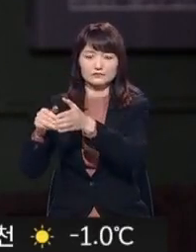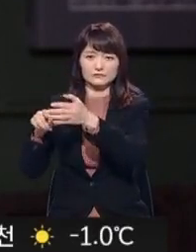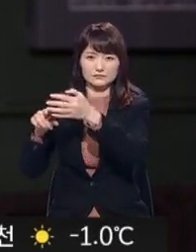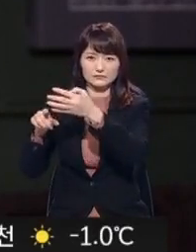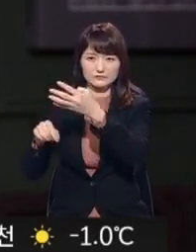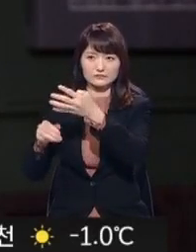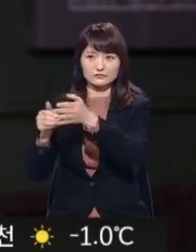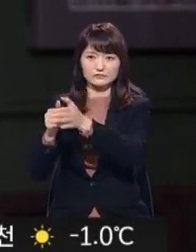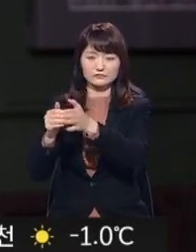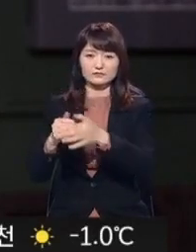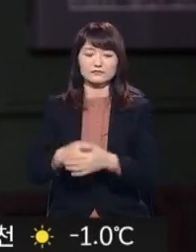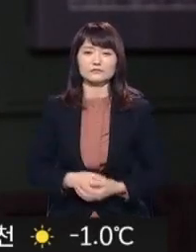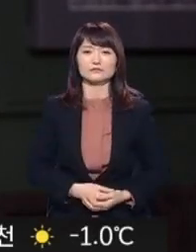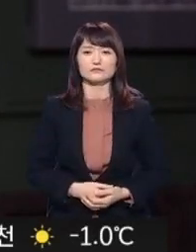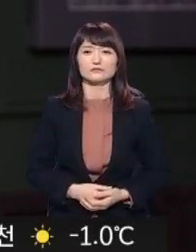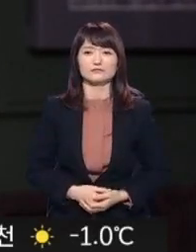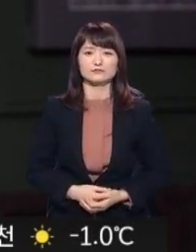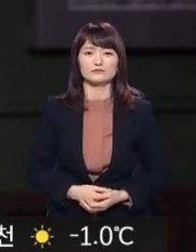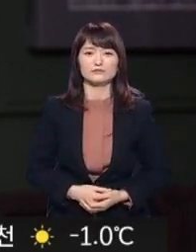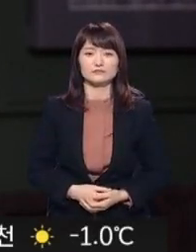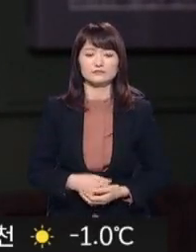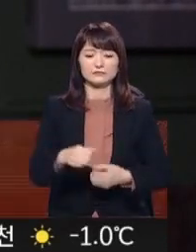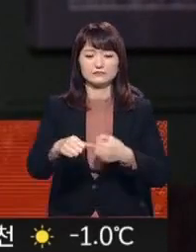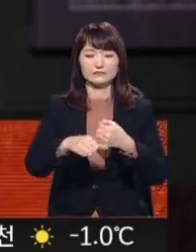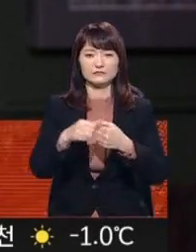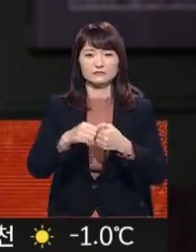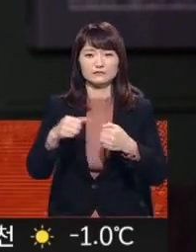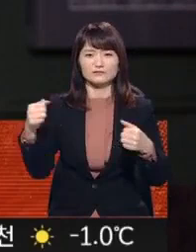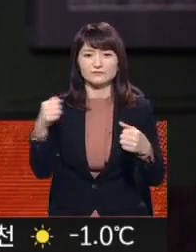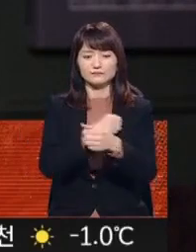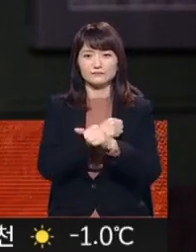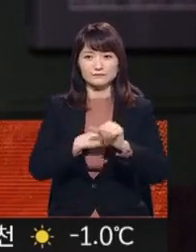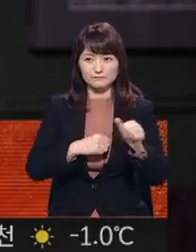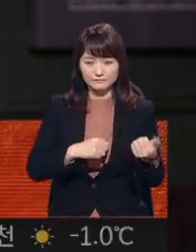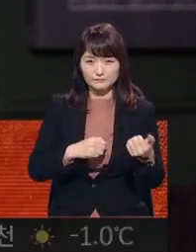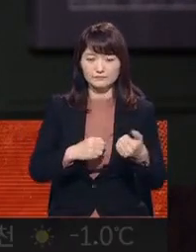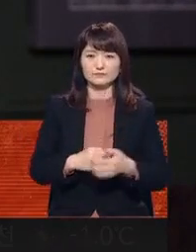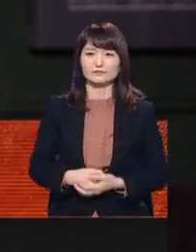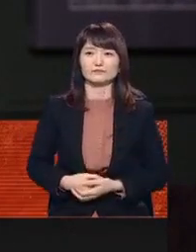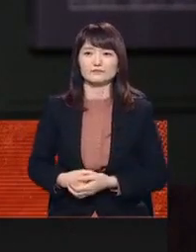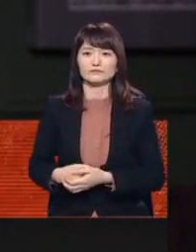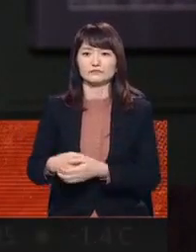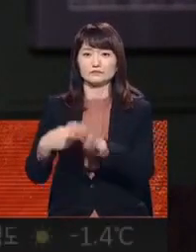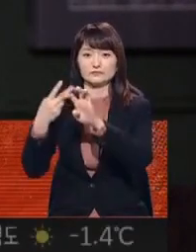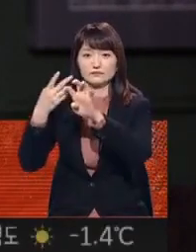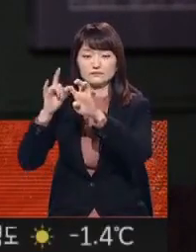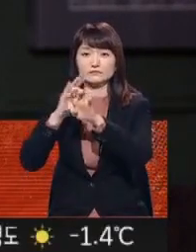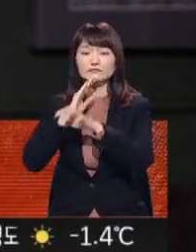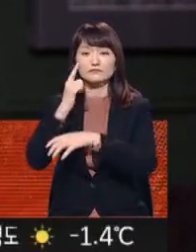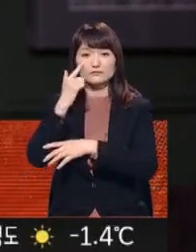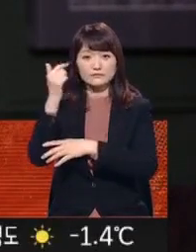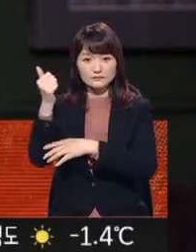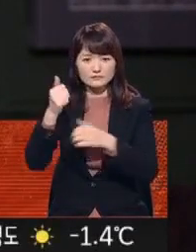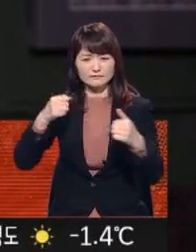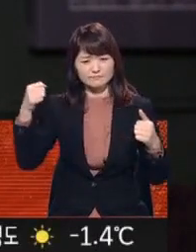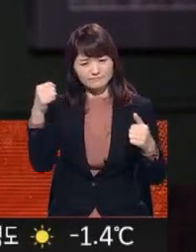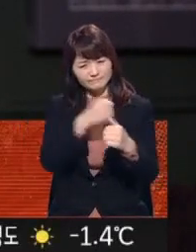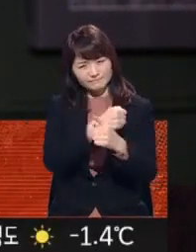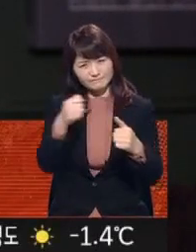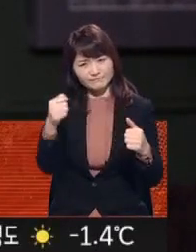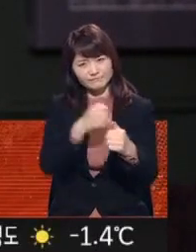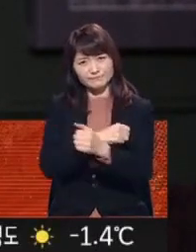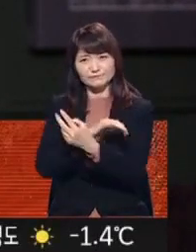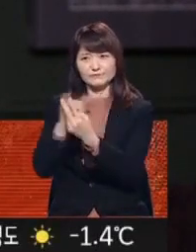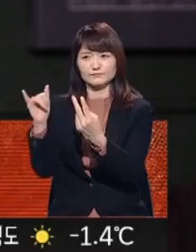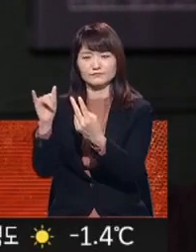의붓아들을 학대해서 숨지게 한 그런 사건입니다 40대 친구도 지난 1년간 아들을 때리는 등 상습대한 혐의를 받아서